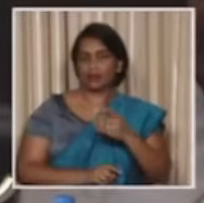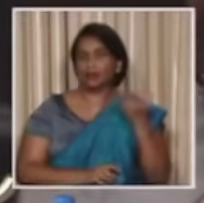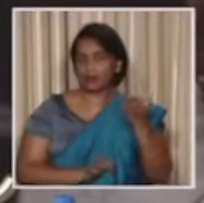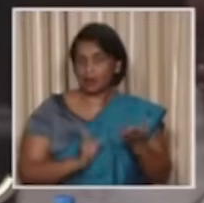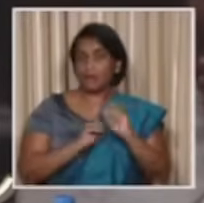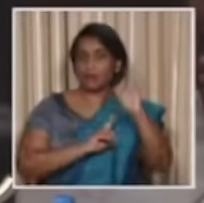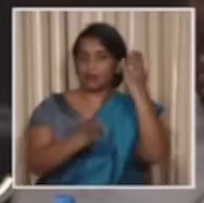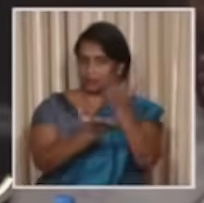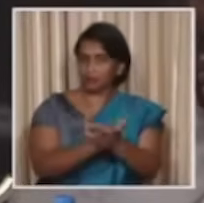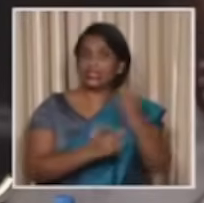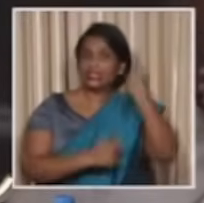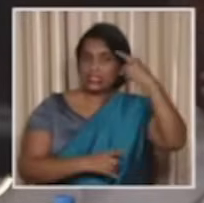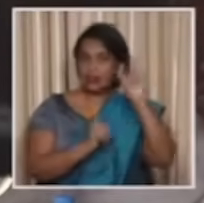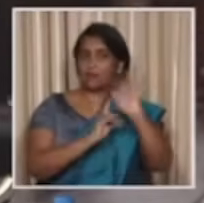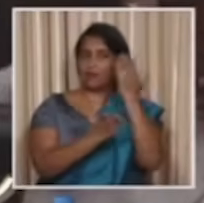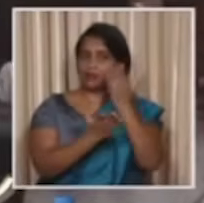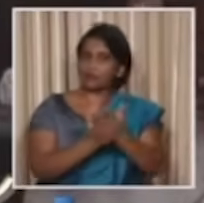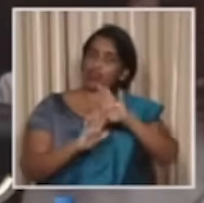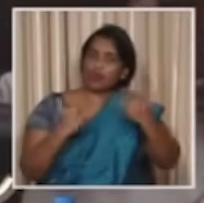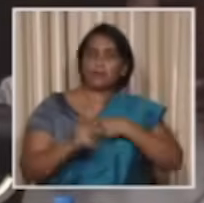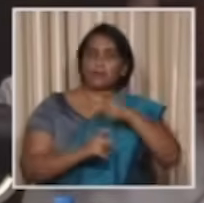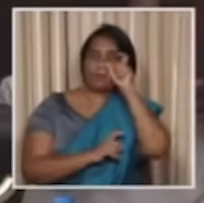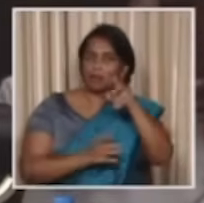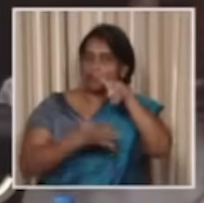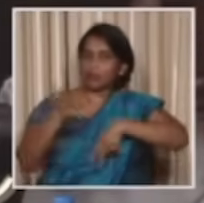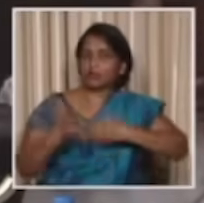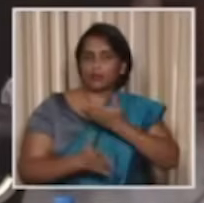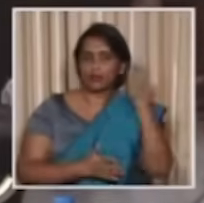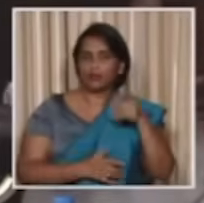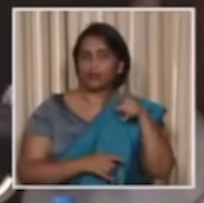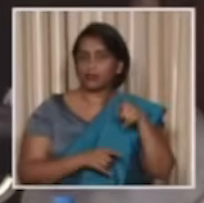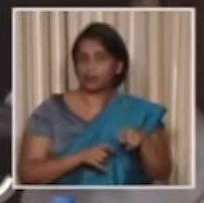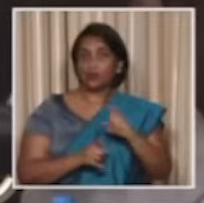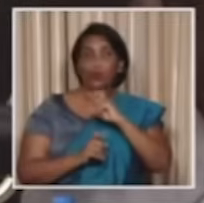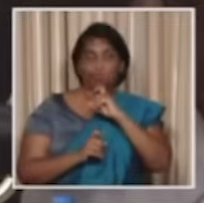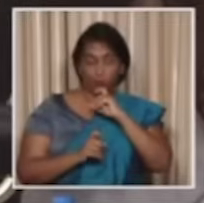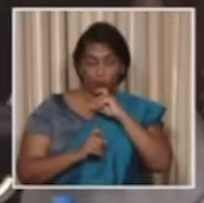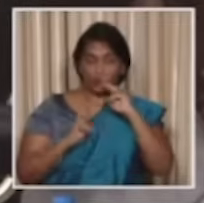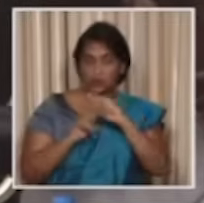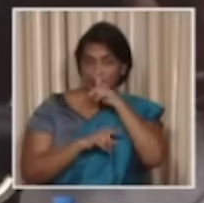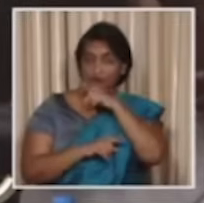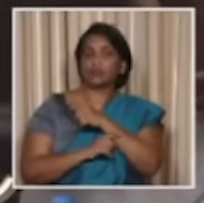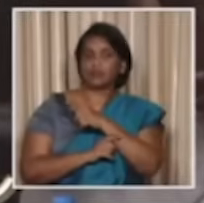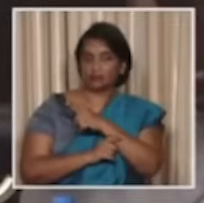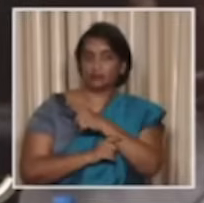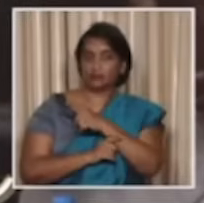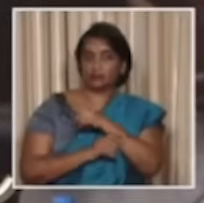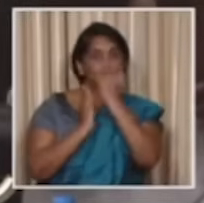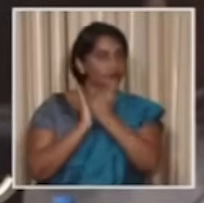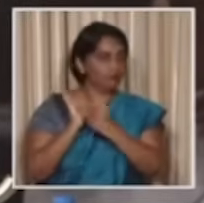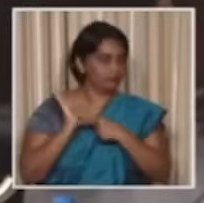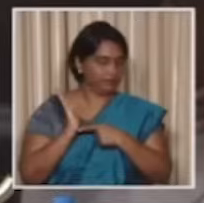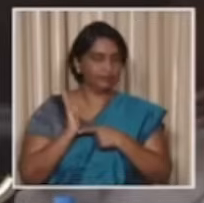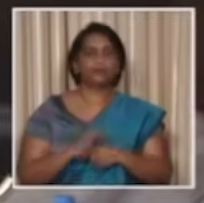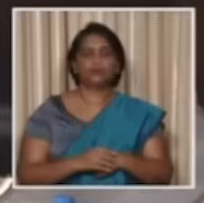මේක සභාගත කර අපි ඊයේ ඕන කෙනෙක්ට බලා ගන්න පුළුවන්. හරි මේක කියන්නේ අධිකරණයේ මේ මේ මේ මේ ඩිටර්මිනේෂන්